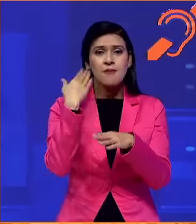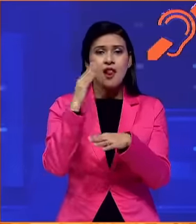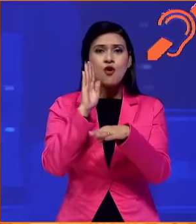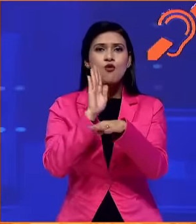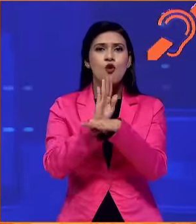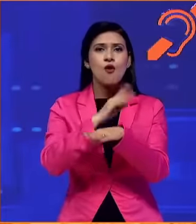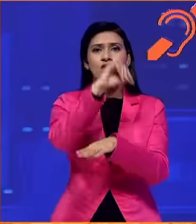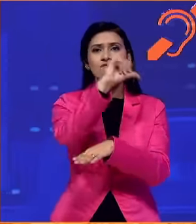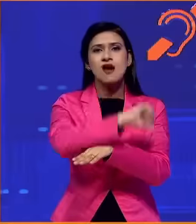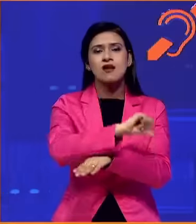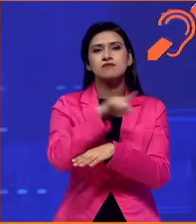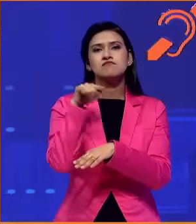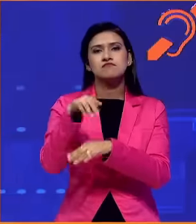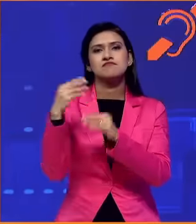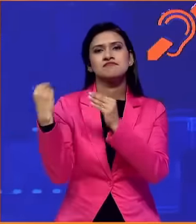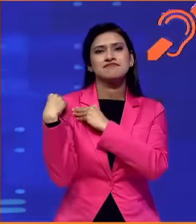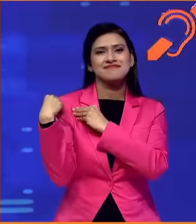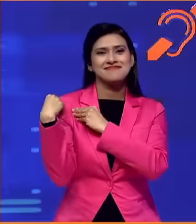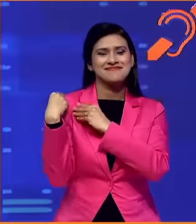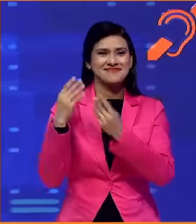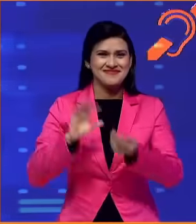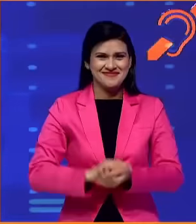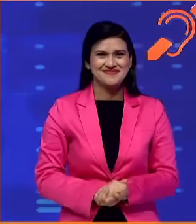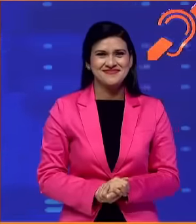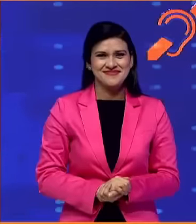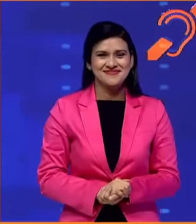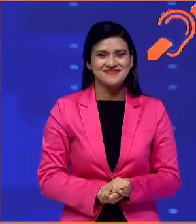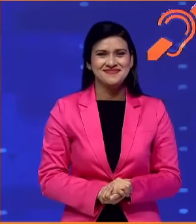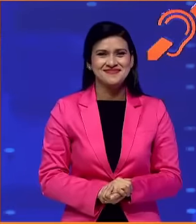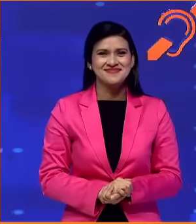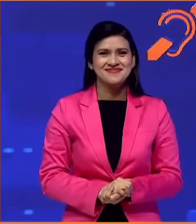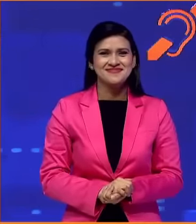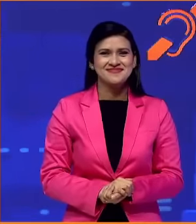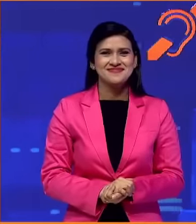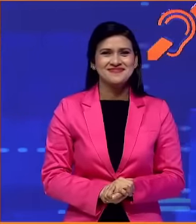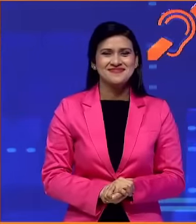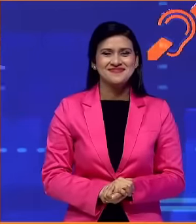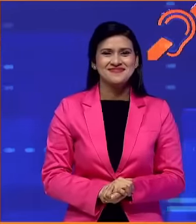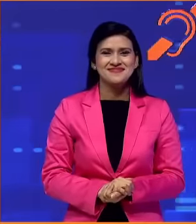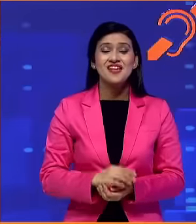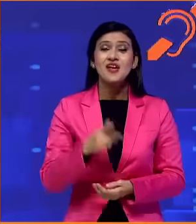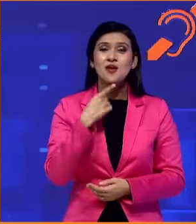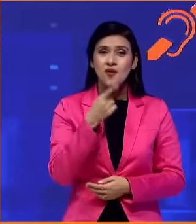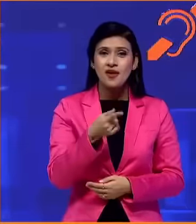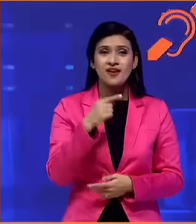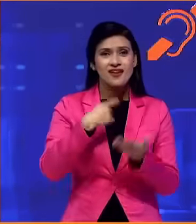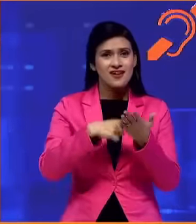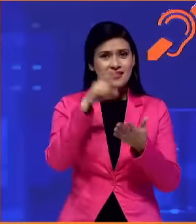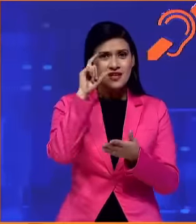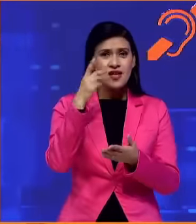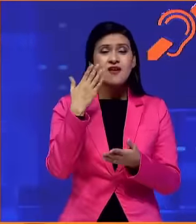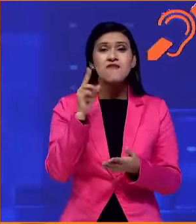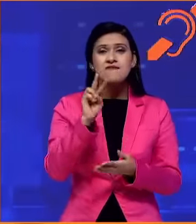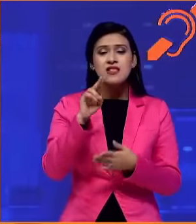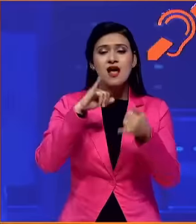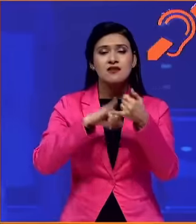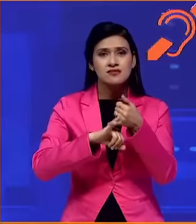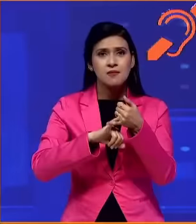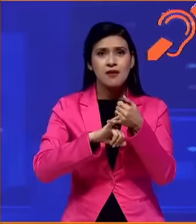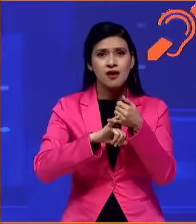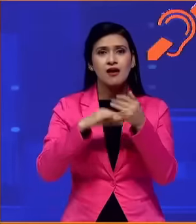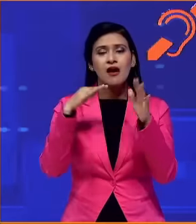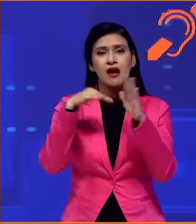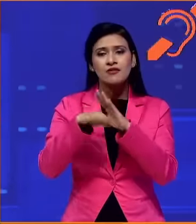गयाहै। सचिन,कांग्रेसपार्टी विधानसभाचुनावहारगई।आपकी